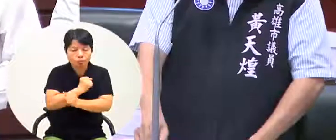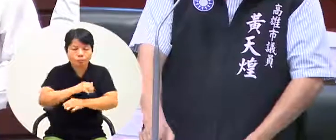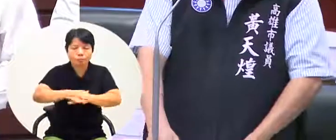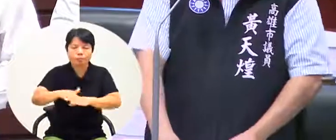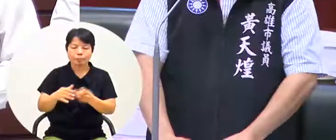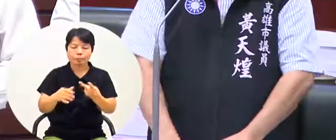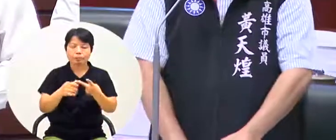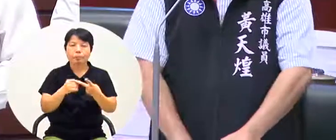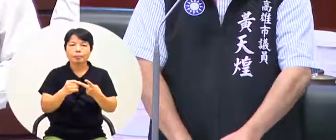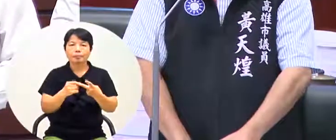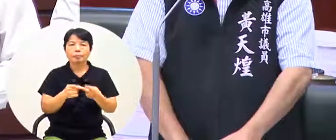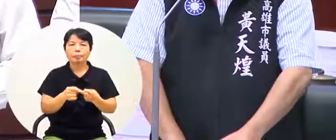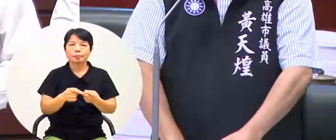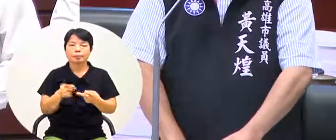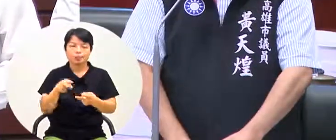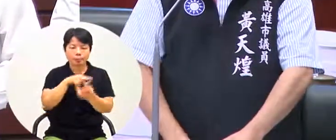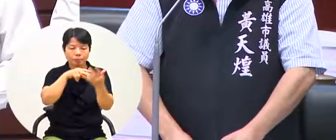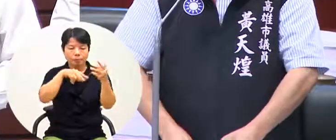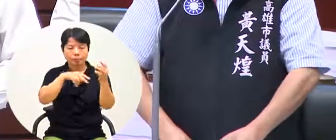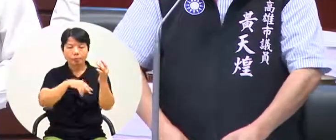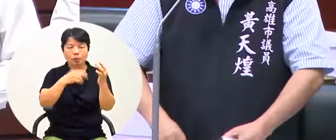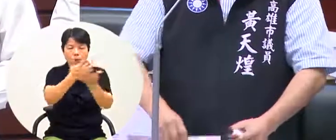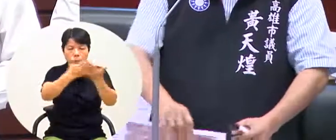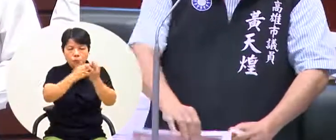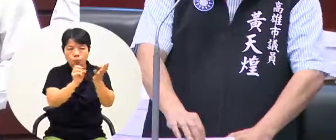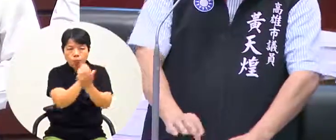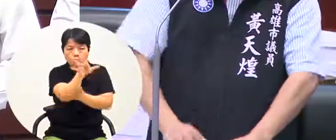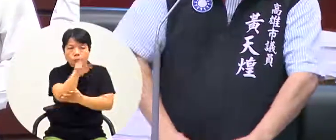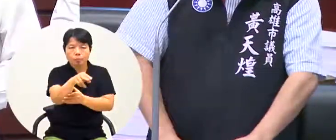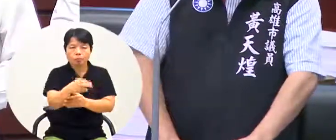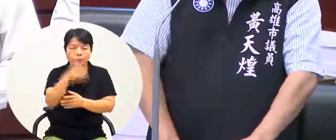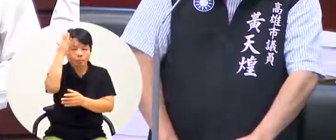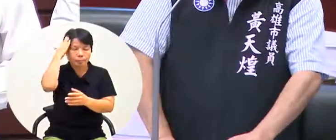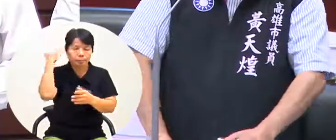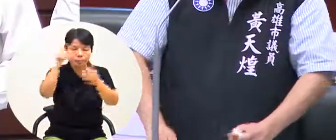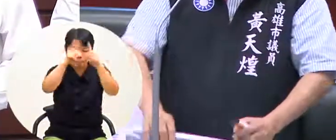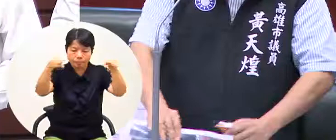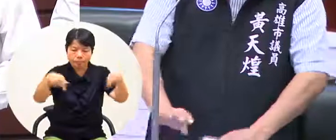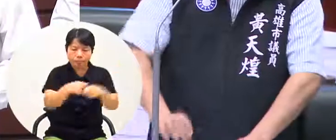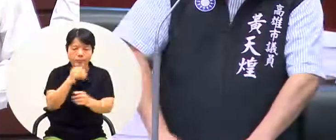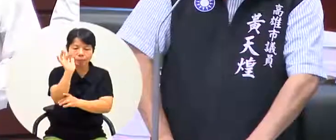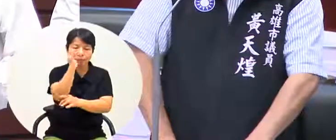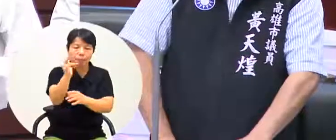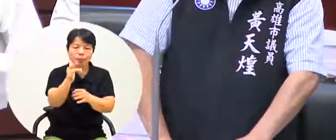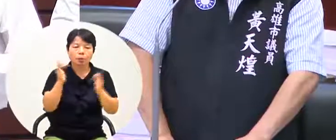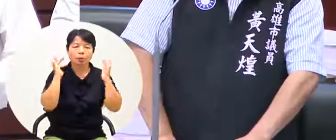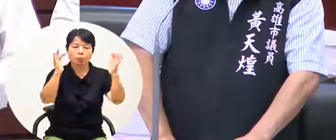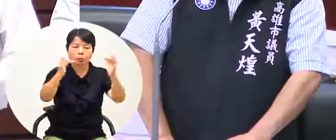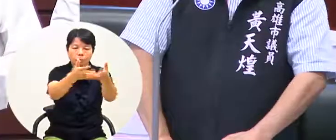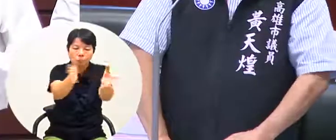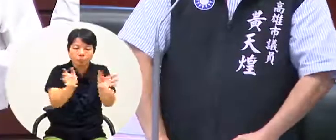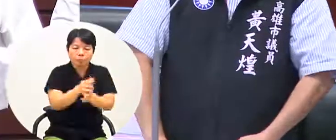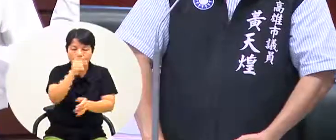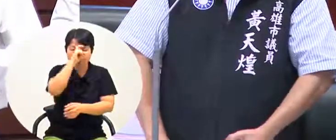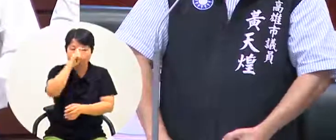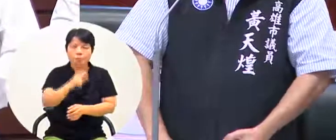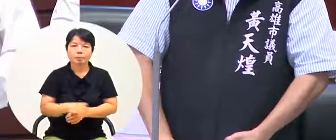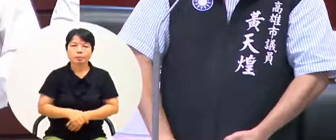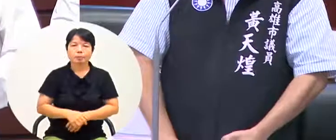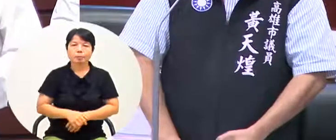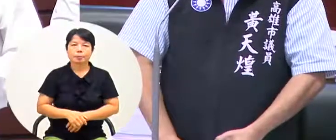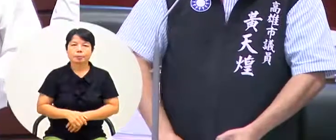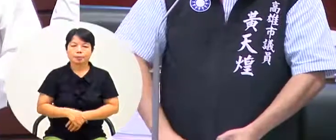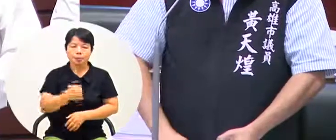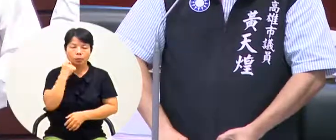即卖外面的即个乌棒树的部分，绿色团体伊是希望就是原有伫校区内底的只树